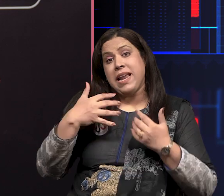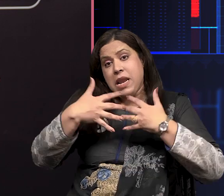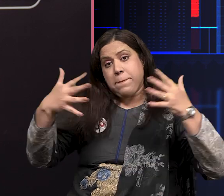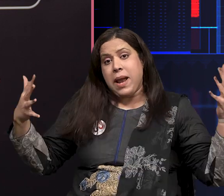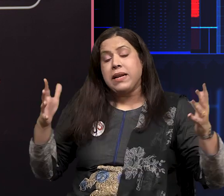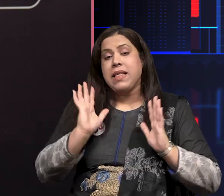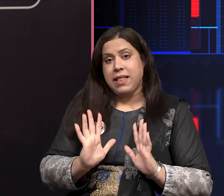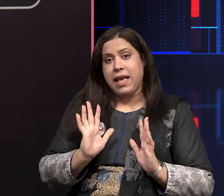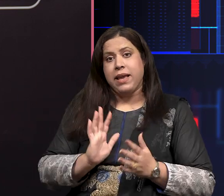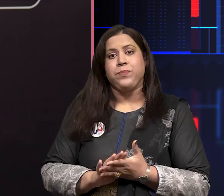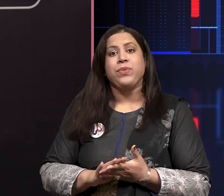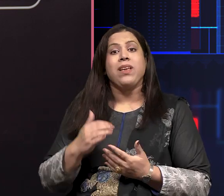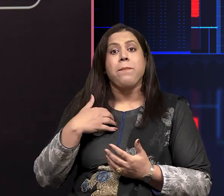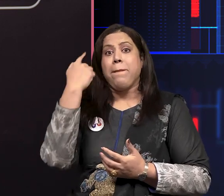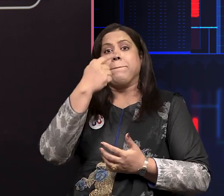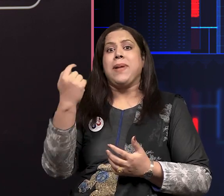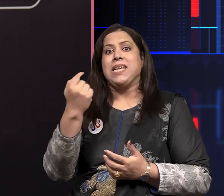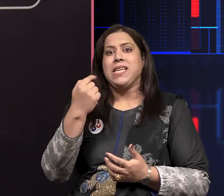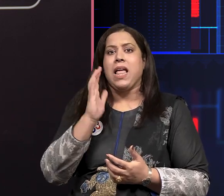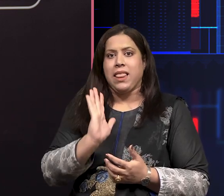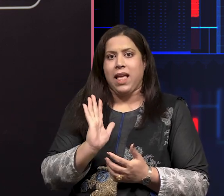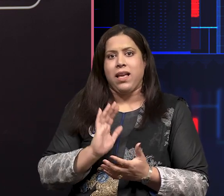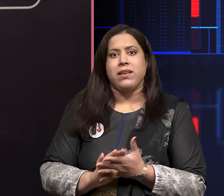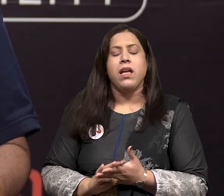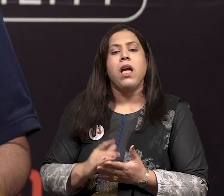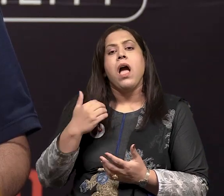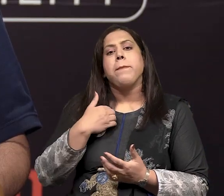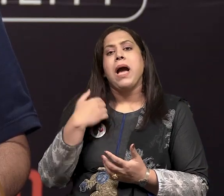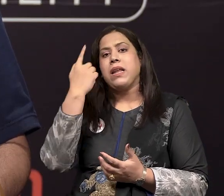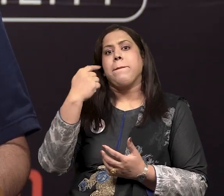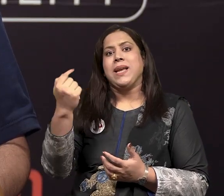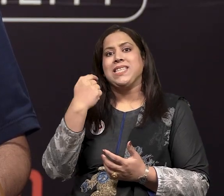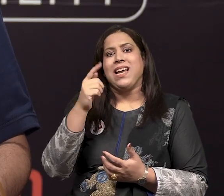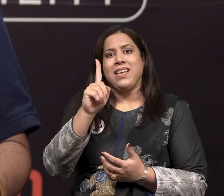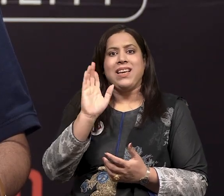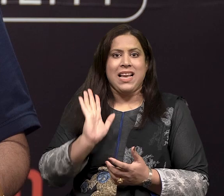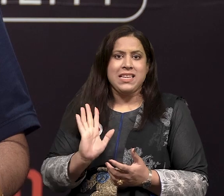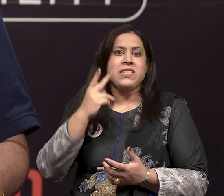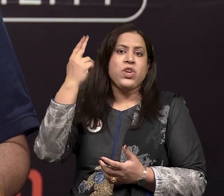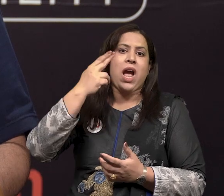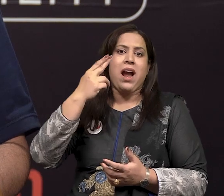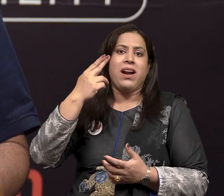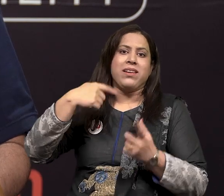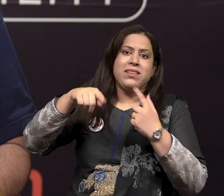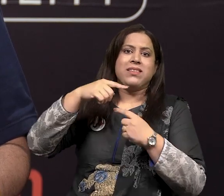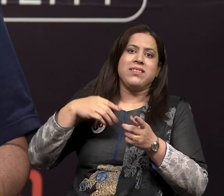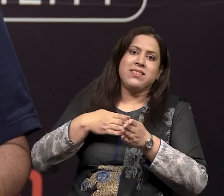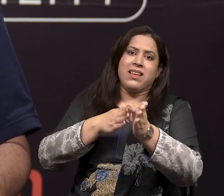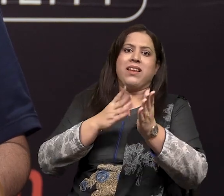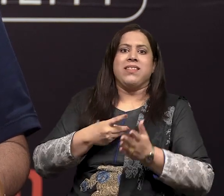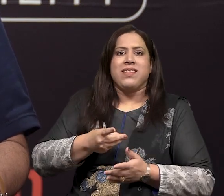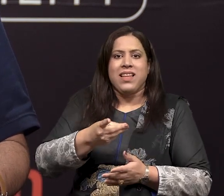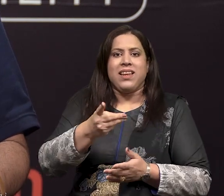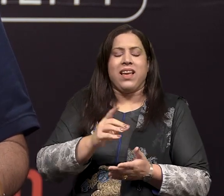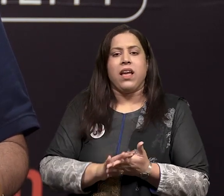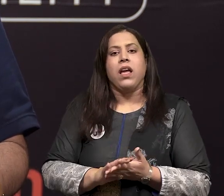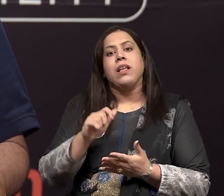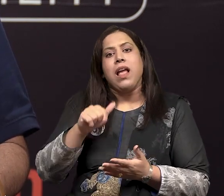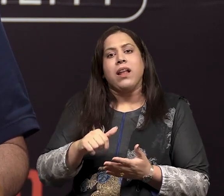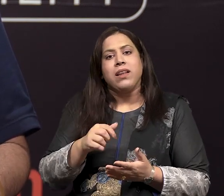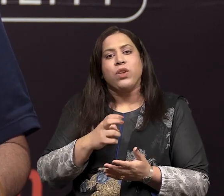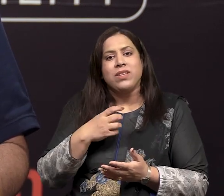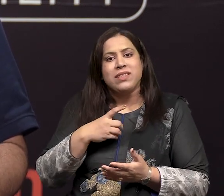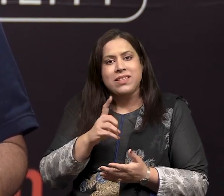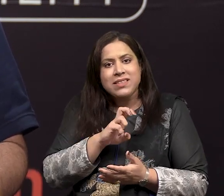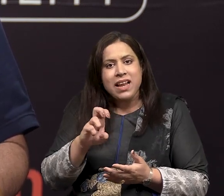अदर वेन्यूज़ एज वेल। एंड आई थिंक ये एक हमारी इंडिपेंडेंस है, ये हमारी एक पहचान है। हमारी पहचान एक ऐसी